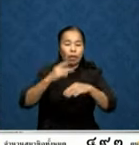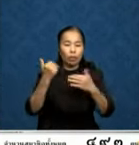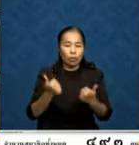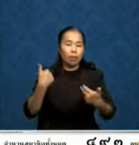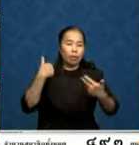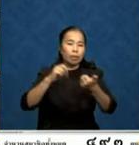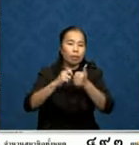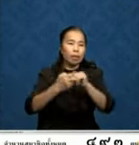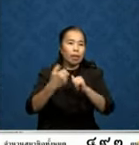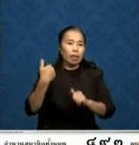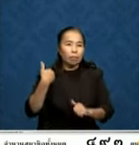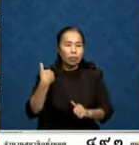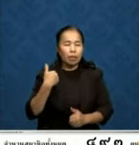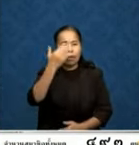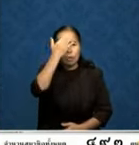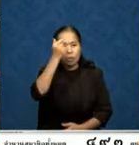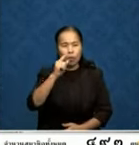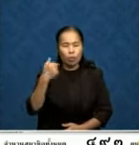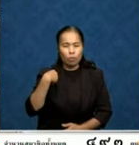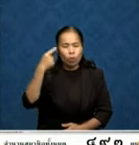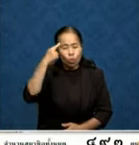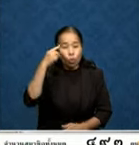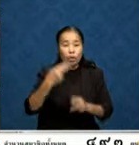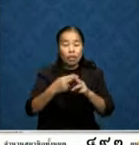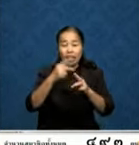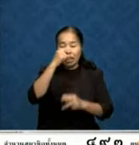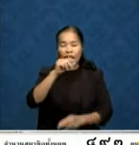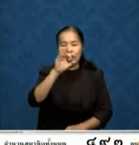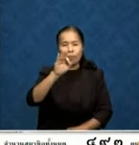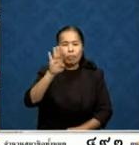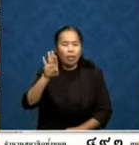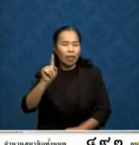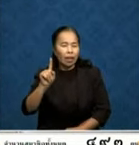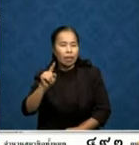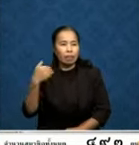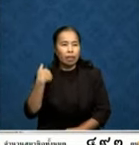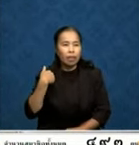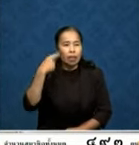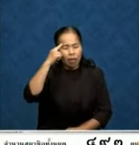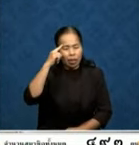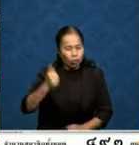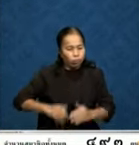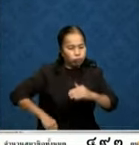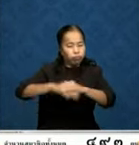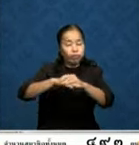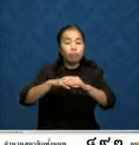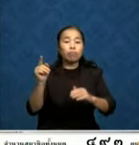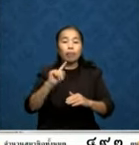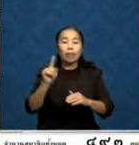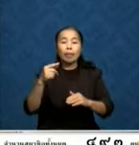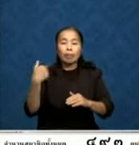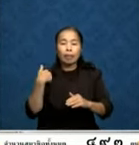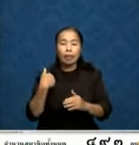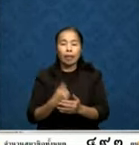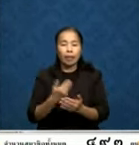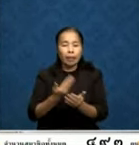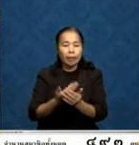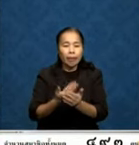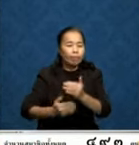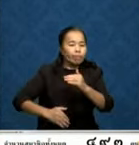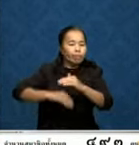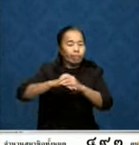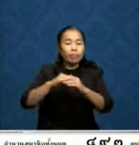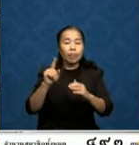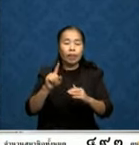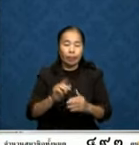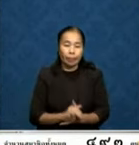รีพ่อใหญ่ยันทาเขาไม่รู้ FT ครับแต่เขารู้แต่ว่าเต็มทีแล้วเดือนนี้ผม